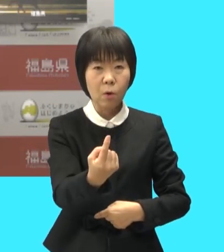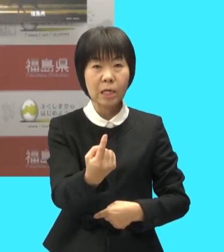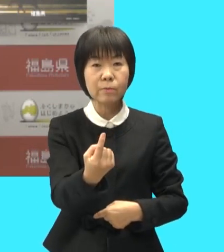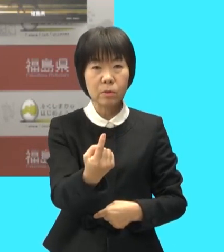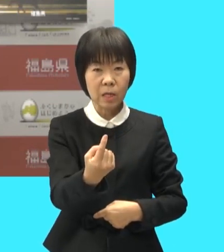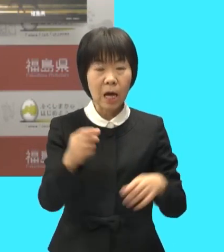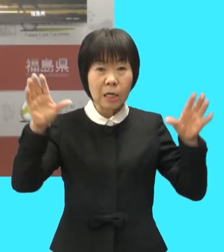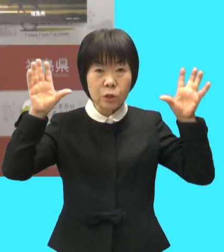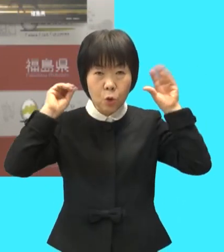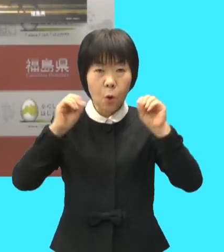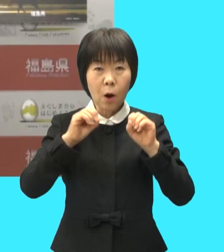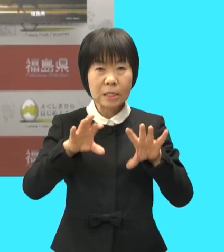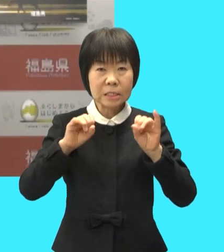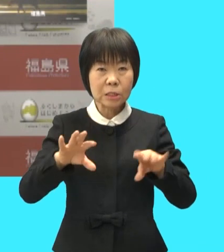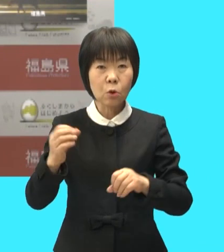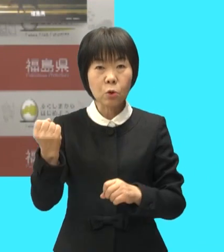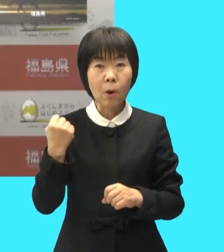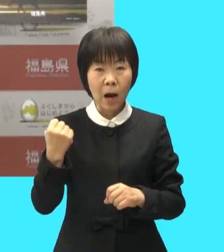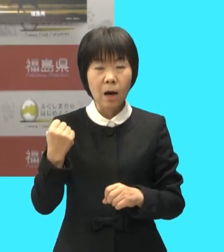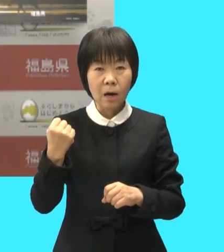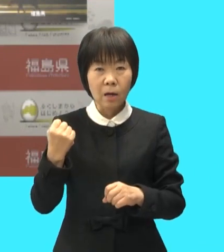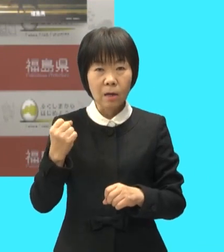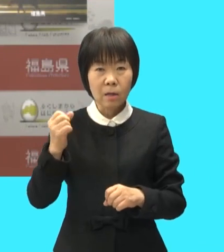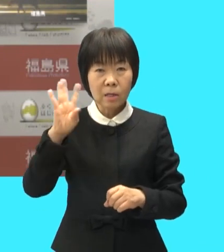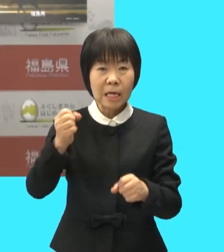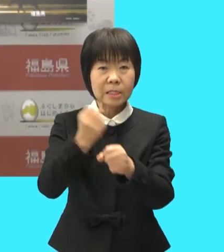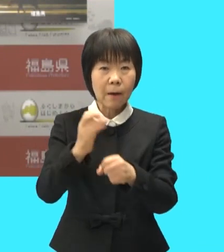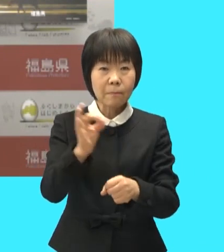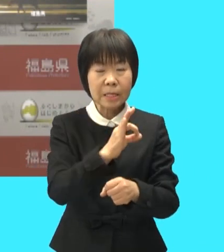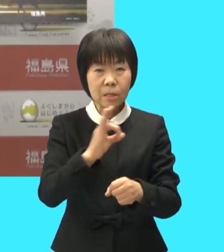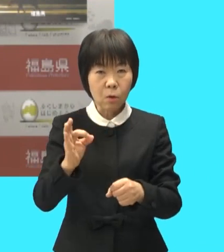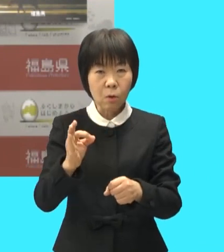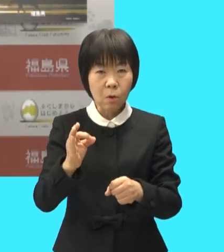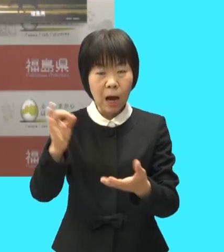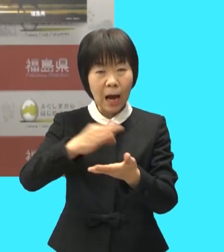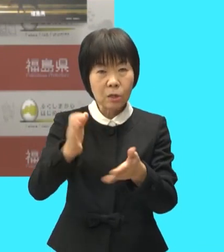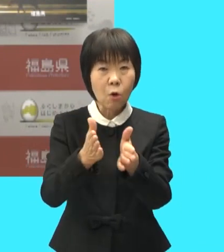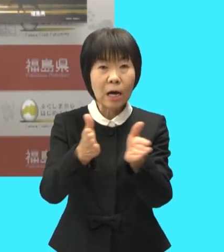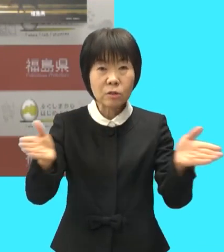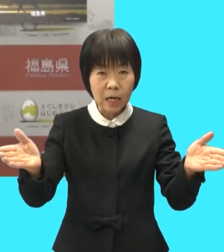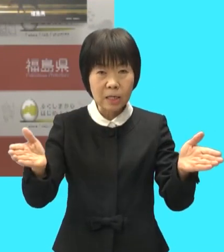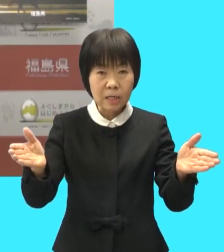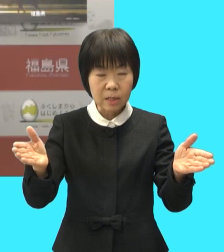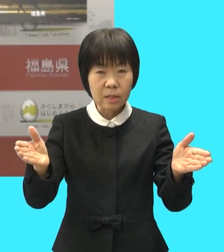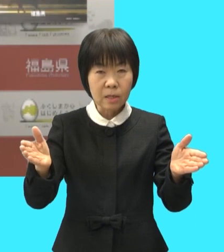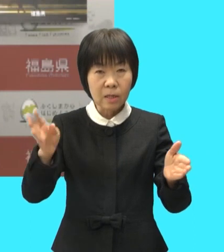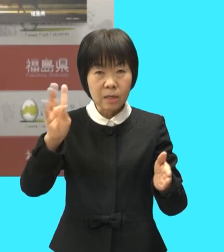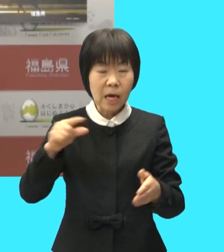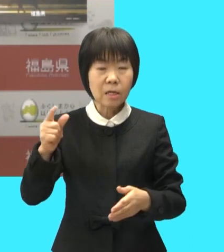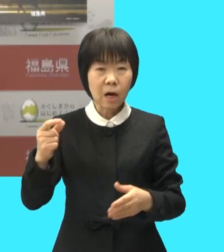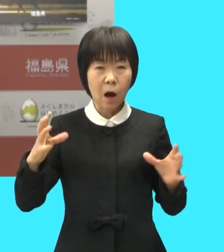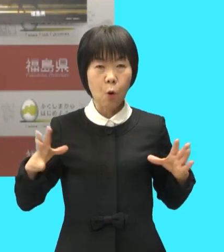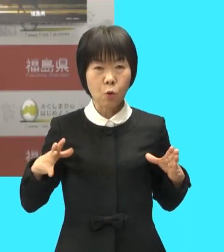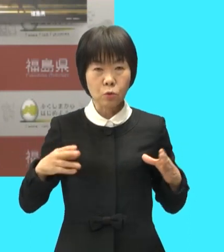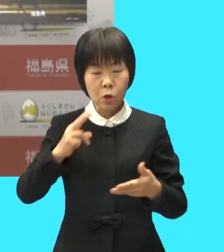した情報発信の強化、県産品の販路拡大、そして本県が誇る